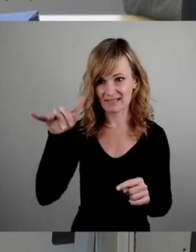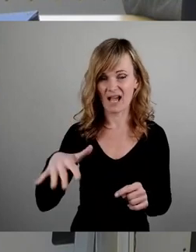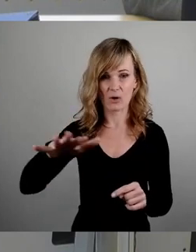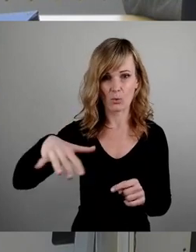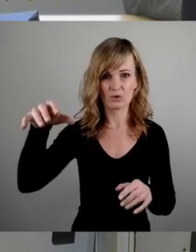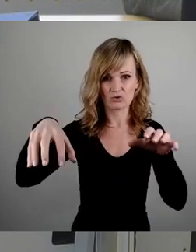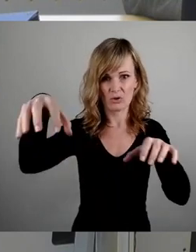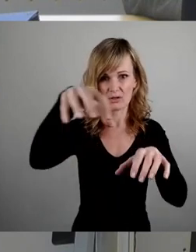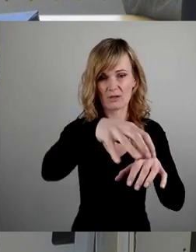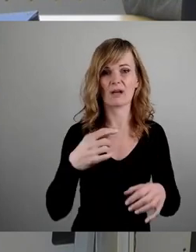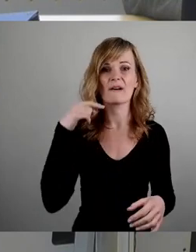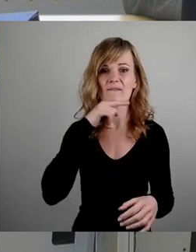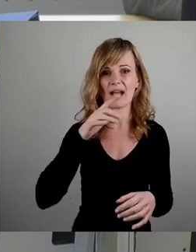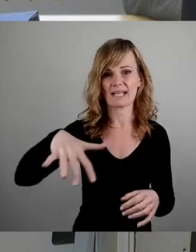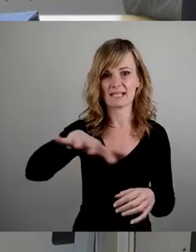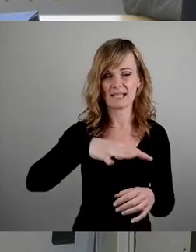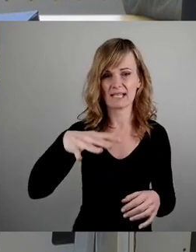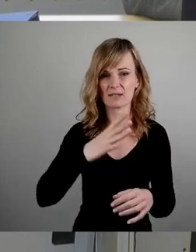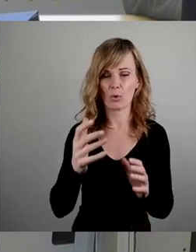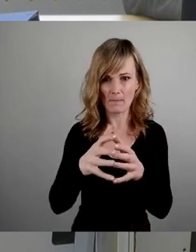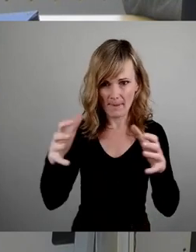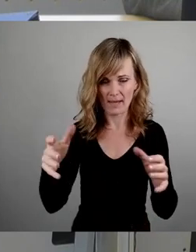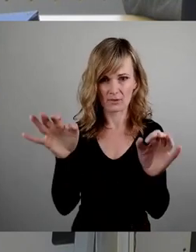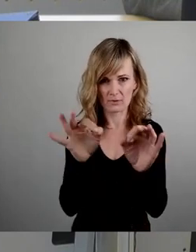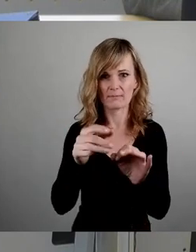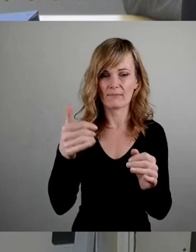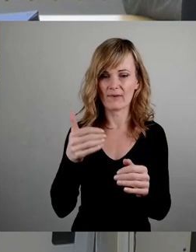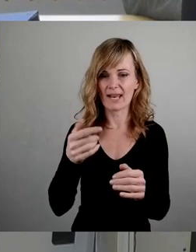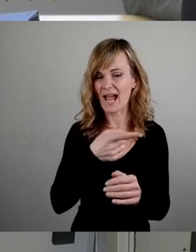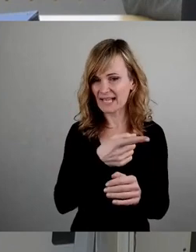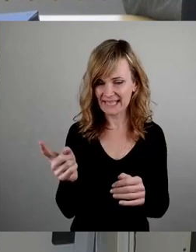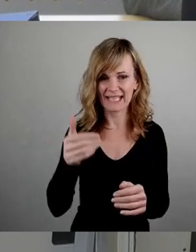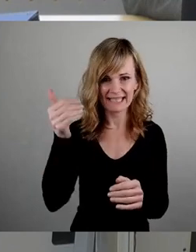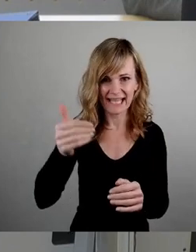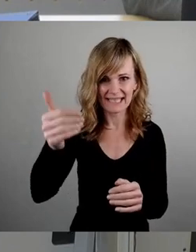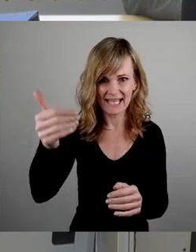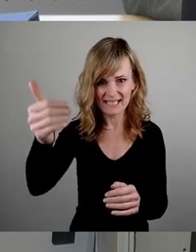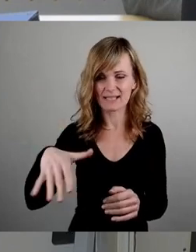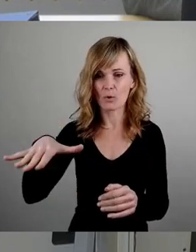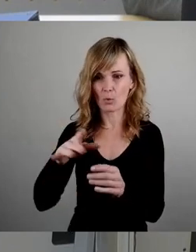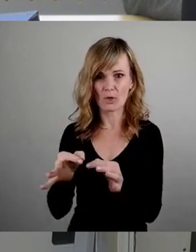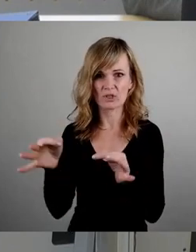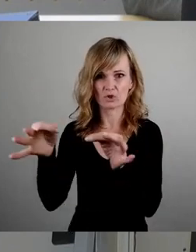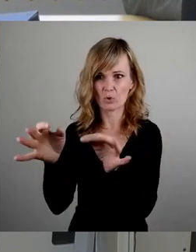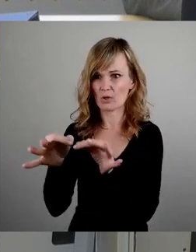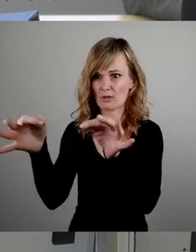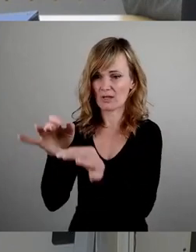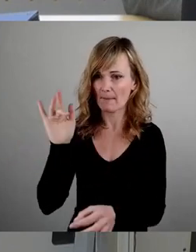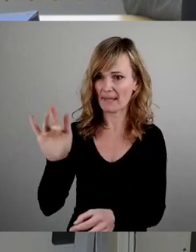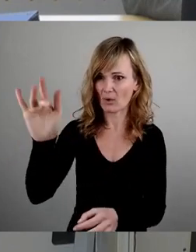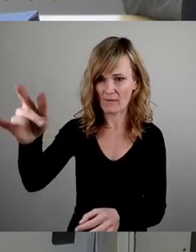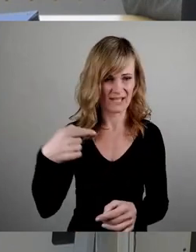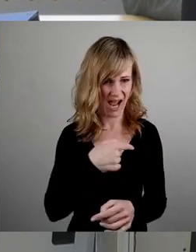Ortslage von Weißig noch erheblich potenzieren, weil im Prinzip jedes Grundstück dort davon betroffen wäre. Die Verkehrsanlage passt in